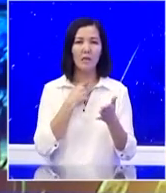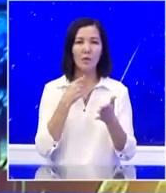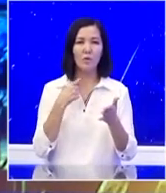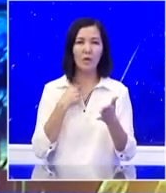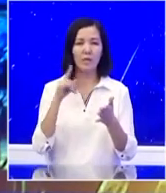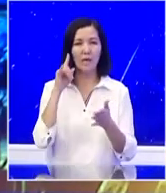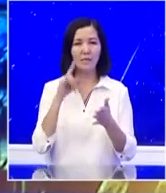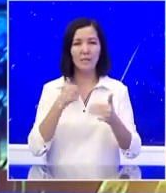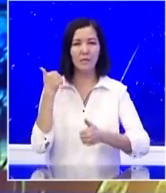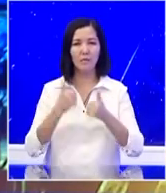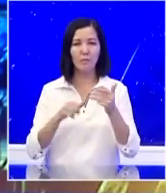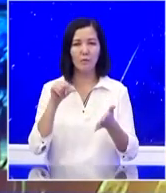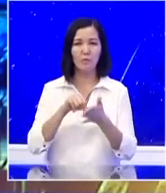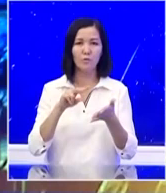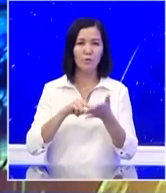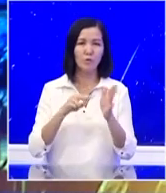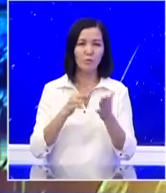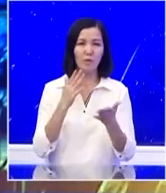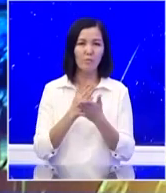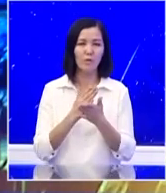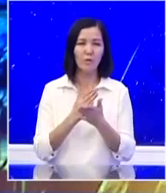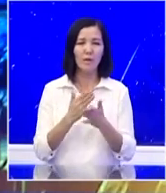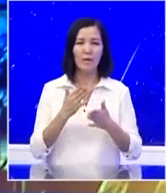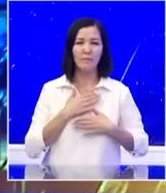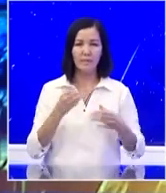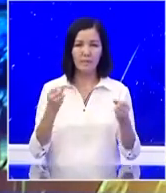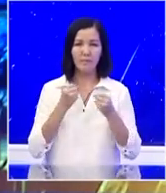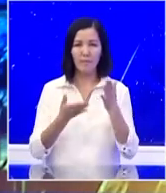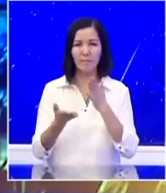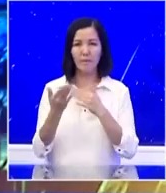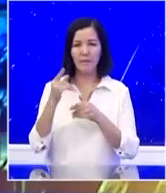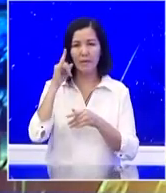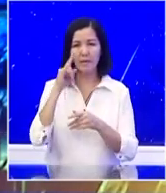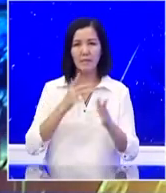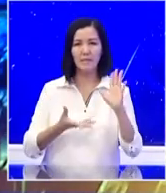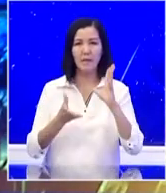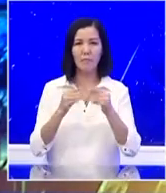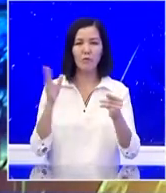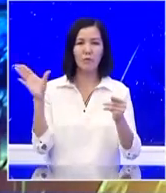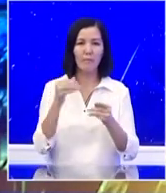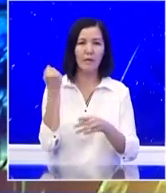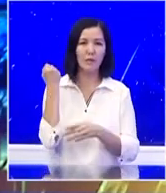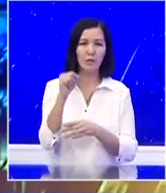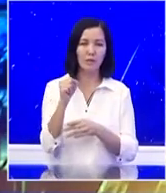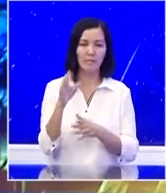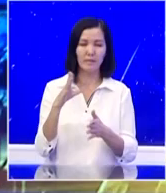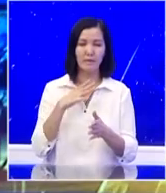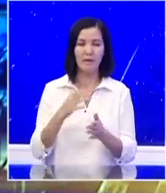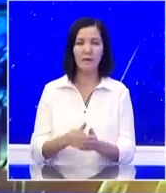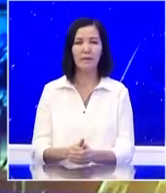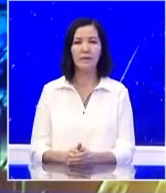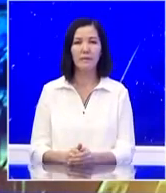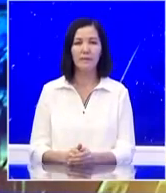чемпионатына қатысуды көздеп отыр. Айта кетейік, жерлестеріміз былтыр ел біріншілігінде қарсыластарын түгел жеңіп, жеңімпаз